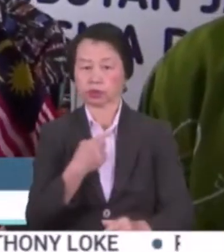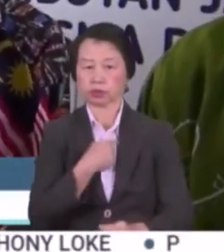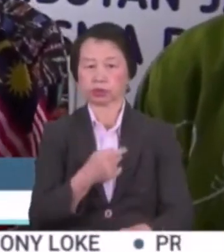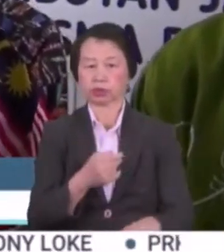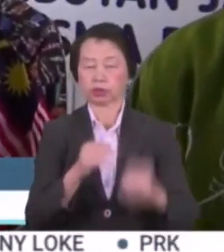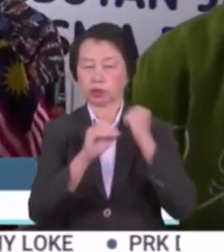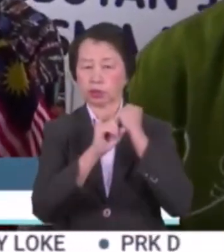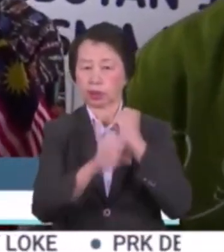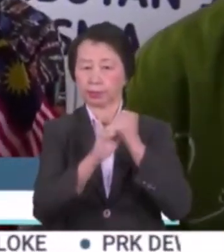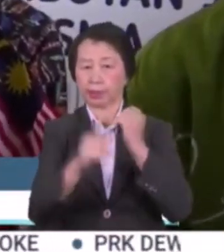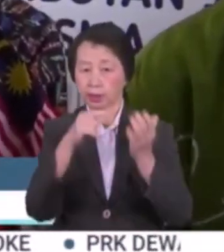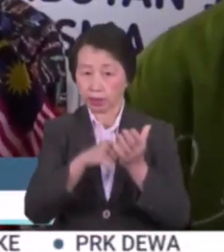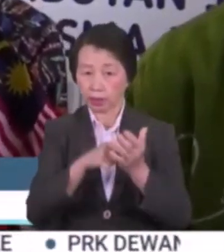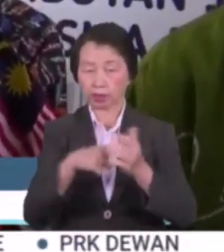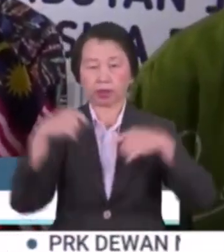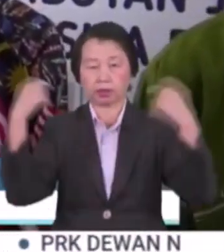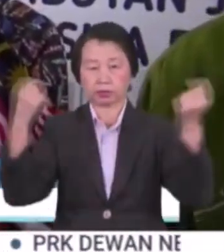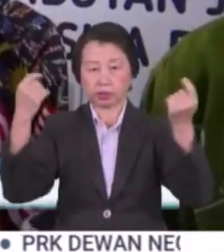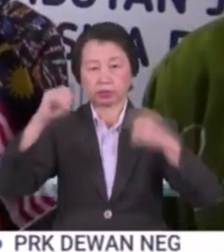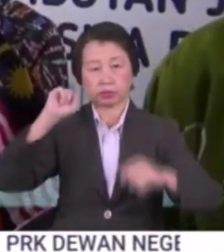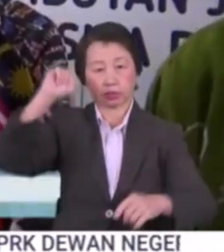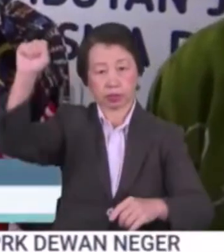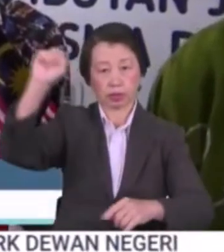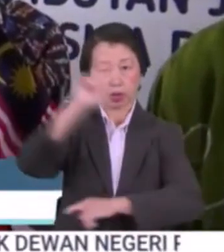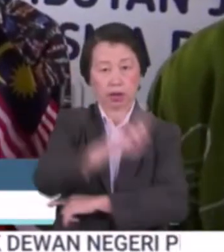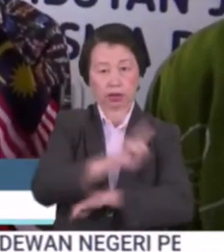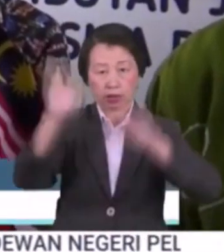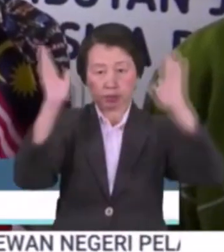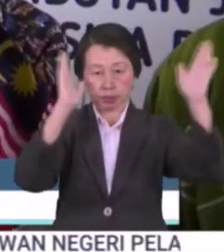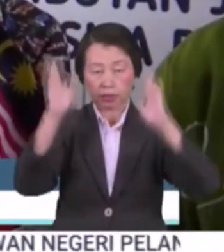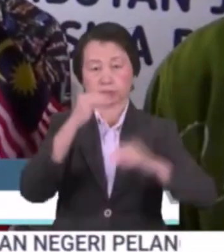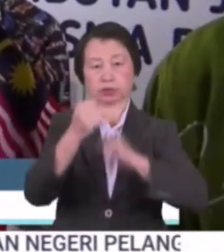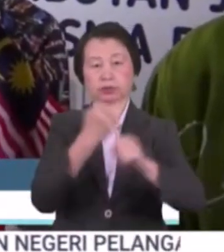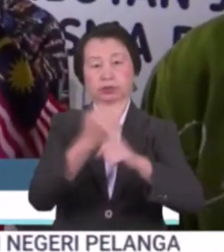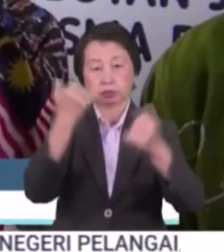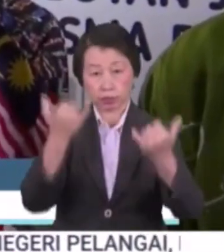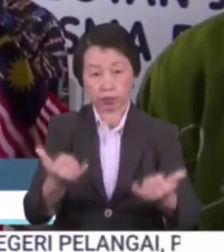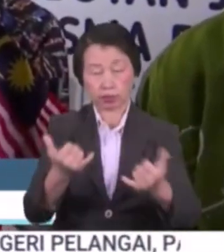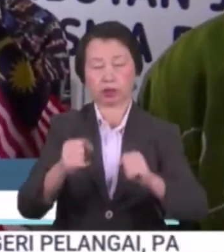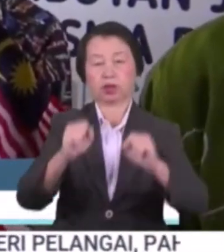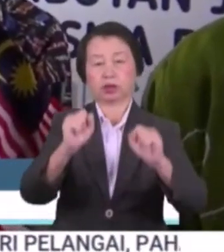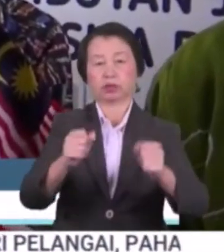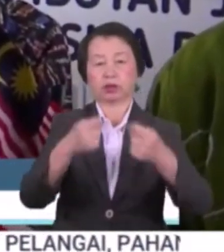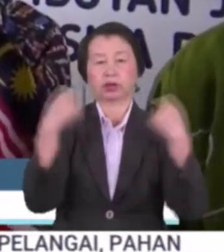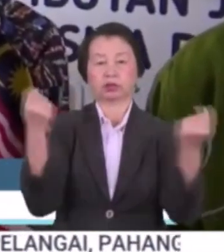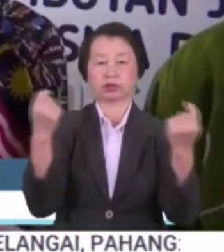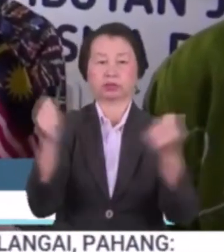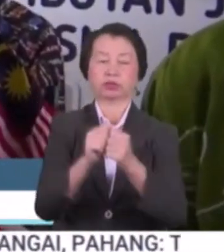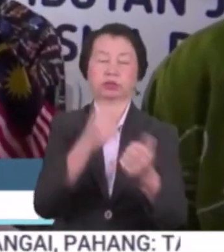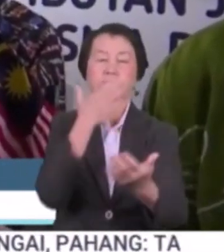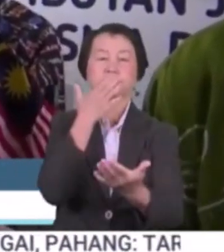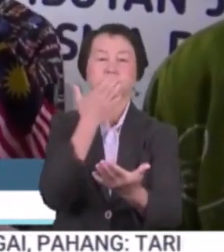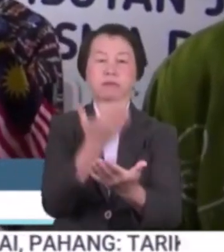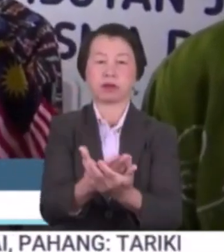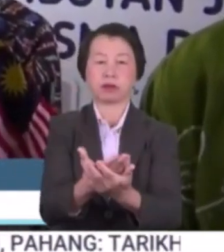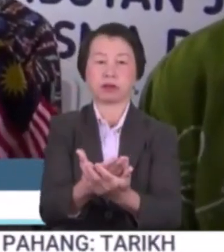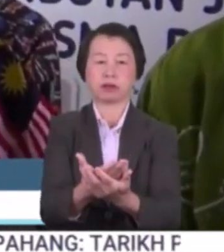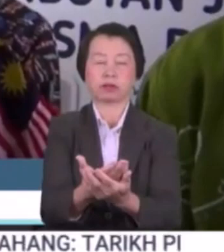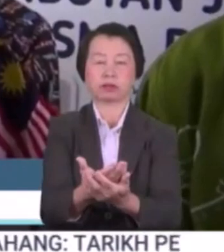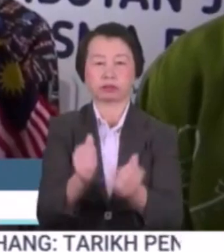ini dan juga sambutan Bulan Kebangsaan dan Hari Malaysia pada tahun ini dapat disambut dengan baik,